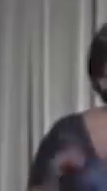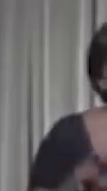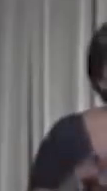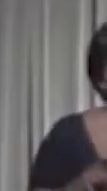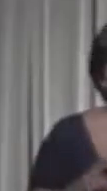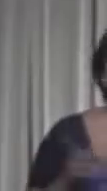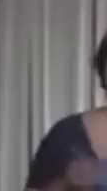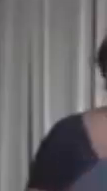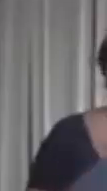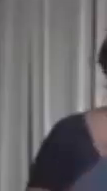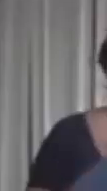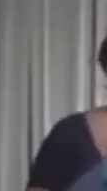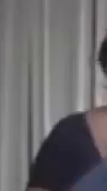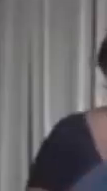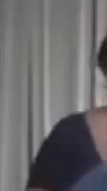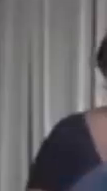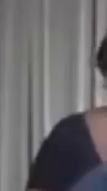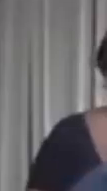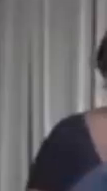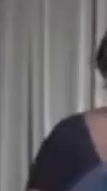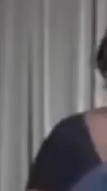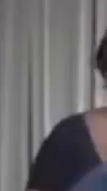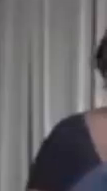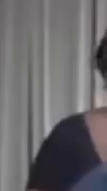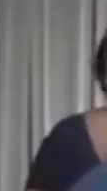சொல்லுகிறோம், இந்த பட்ஜெட்டிலே நீங்கள் சில